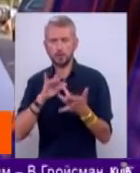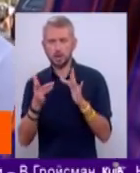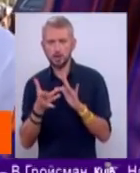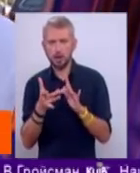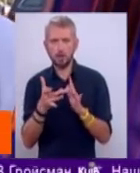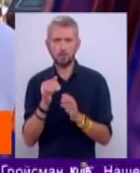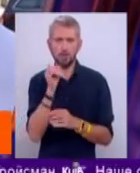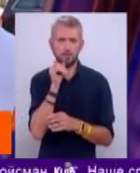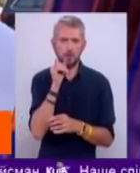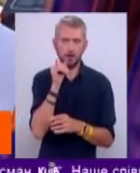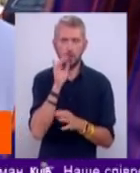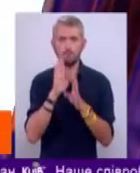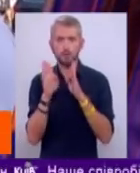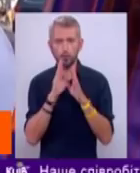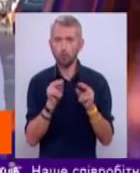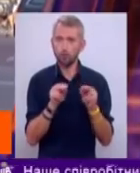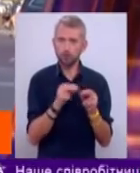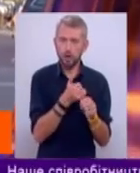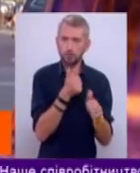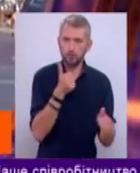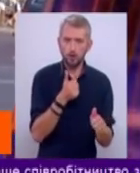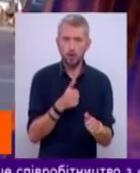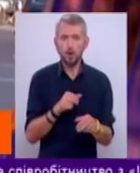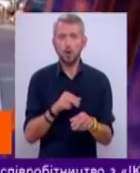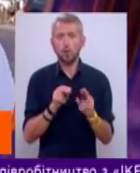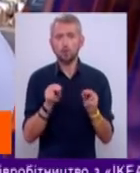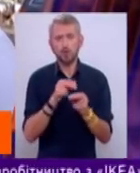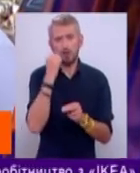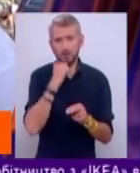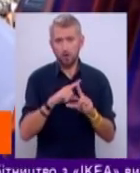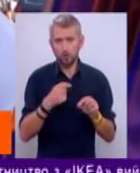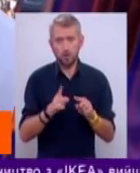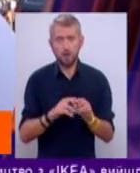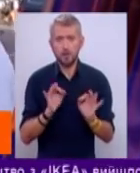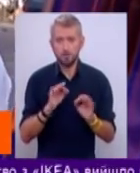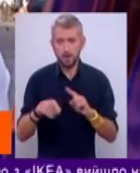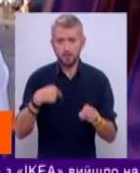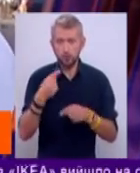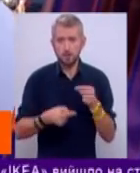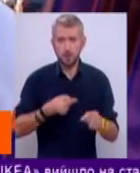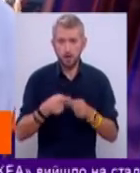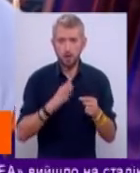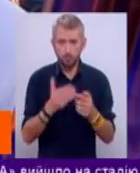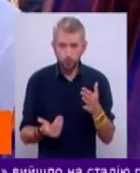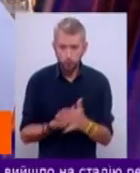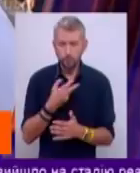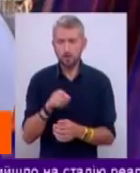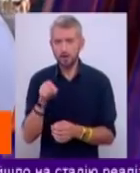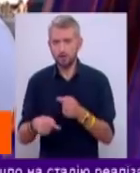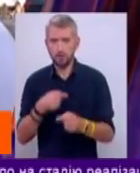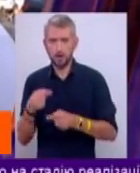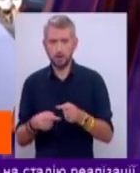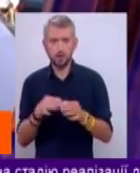інстаграм, фейсбук, учителі трохи відстають від цього. Учителі трохи старої школи, але це нормально. Наступне покоління буде новим для цього покоління. Ну